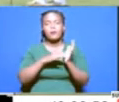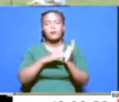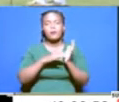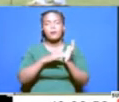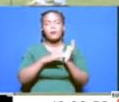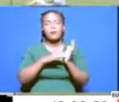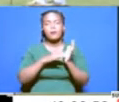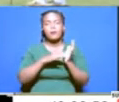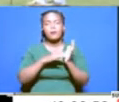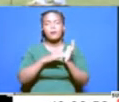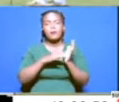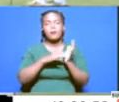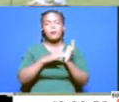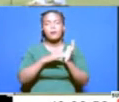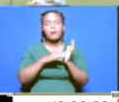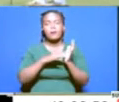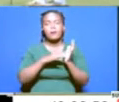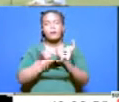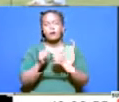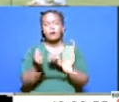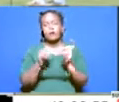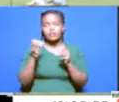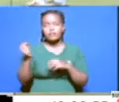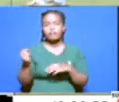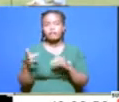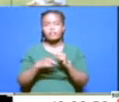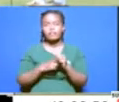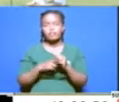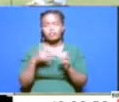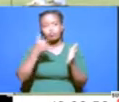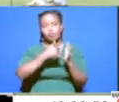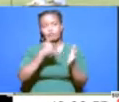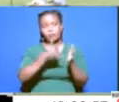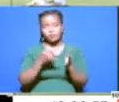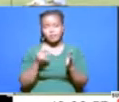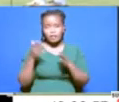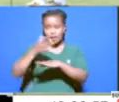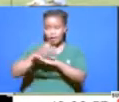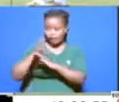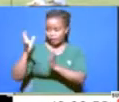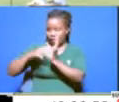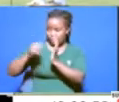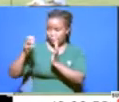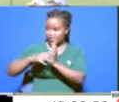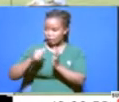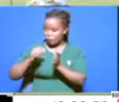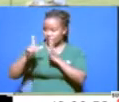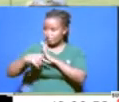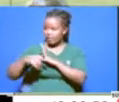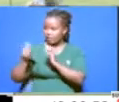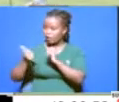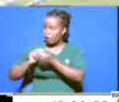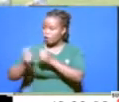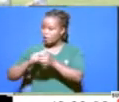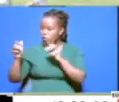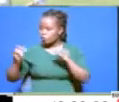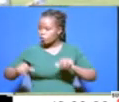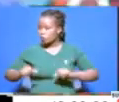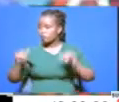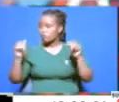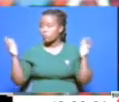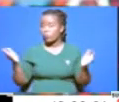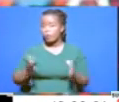wachezaji gofu chipukizi 57 washiriki. Baada ya Machakos, msururu huo utaelekea katika uwanja wa kilabu cha